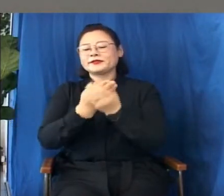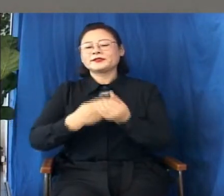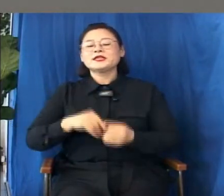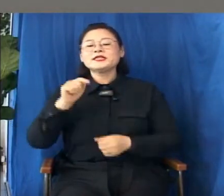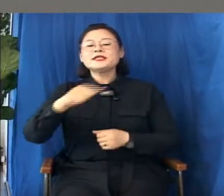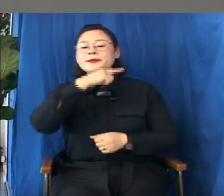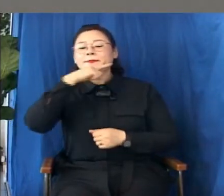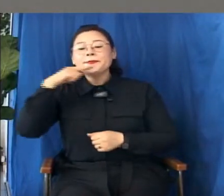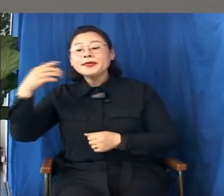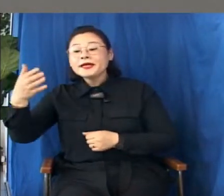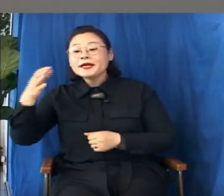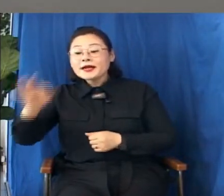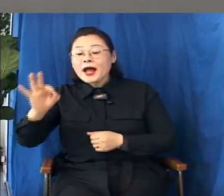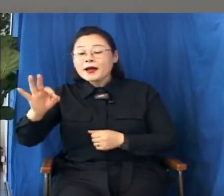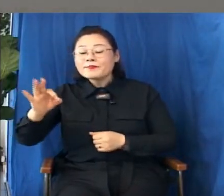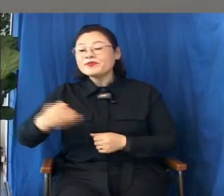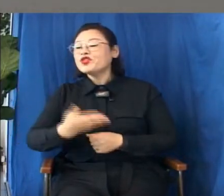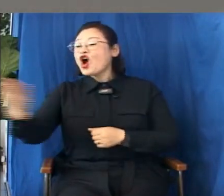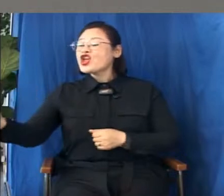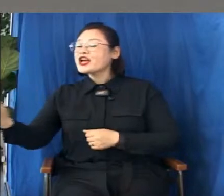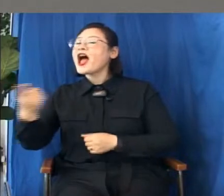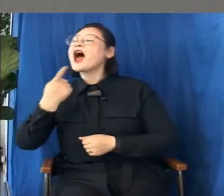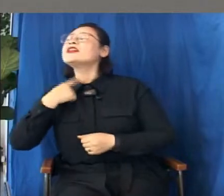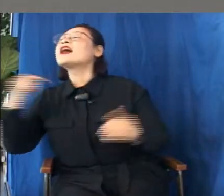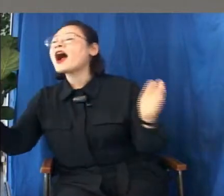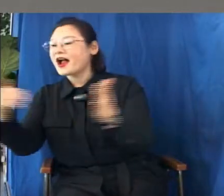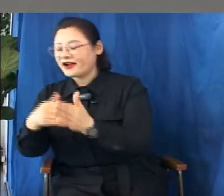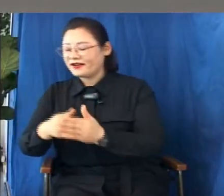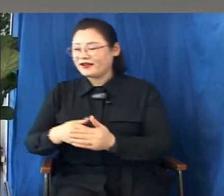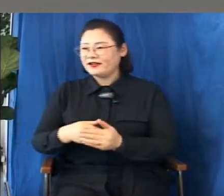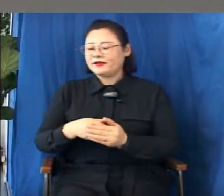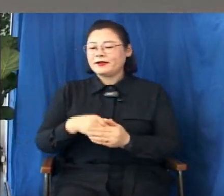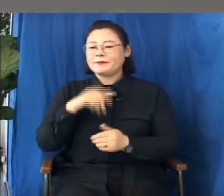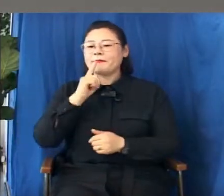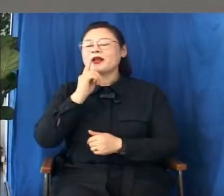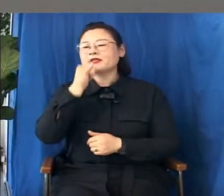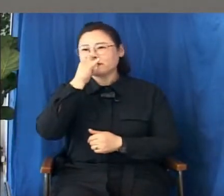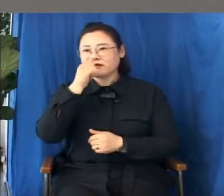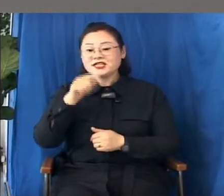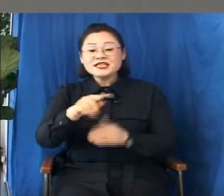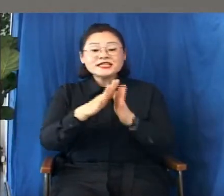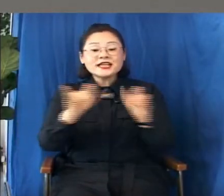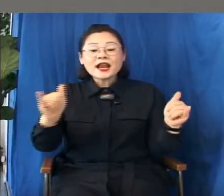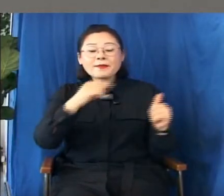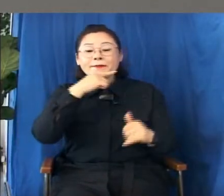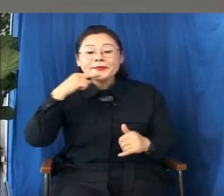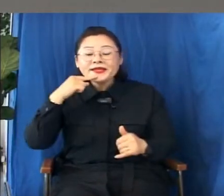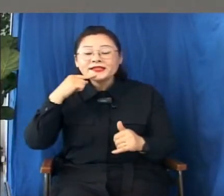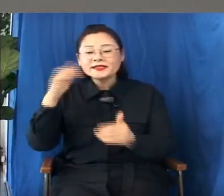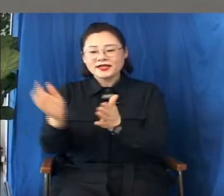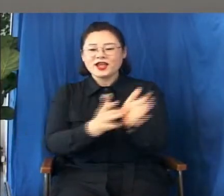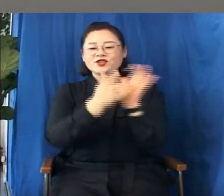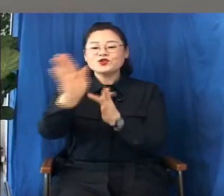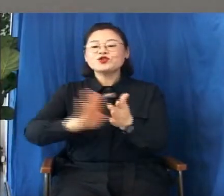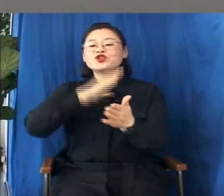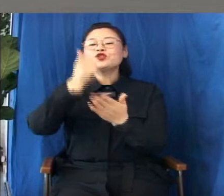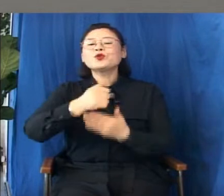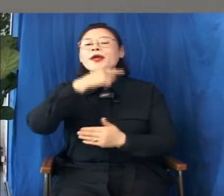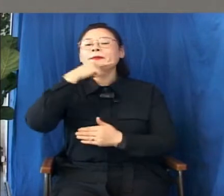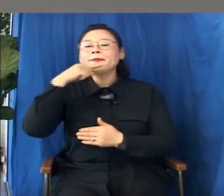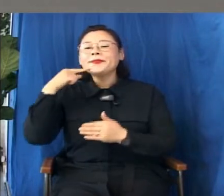그렇게 말하지 않았습니까? 그런데 지금 뭐라고 그래요? 이 사람의 피라는 것은 예수 그리스도를 말하는 겁니다.